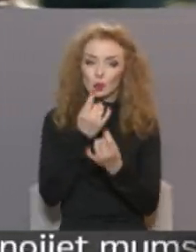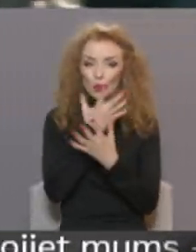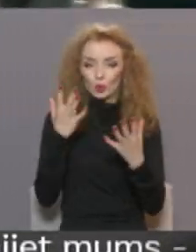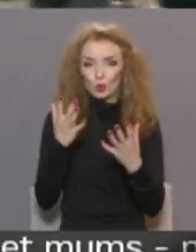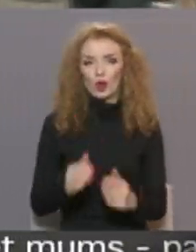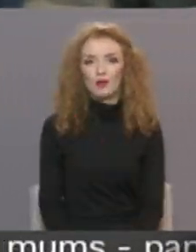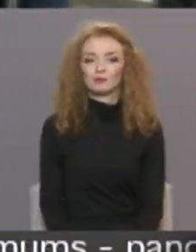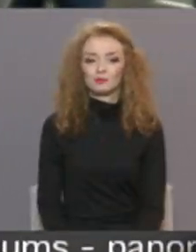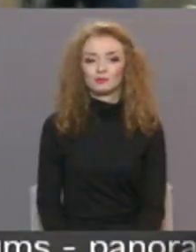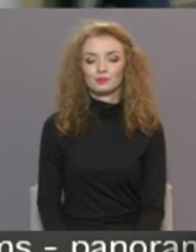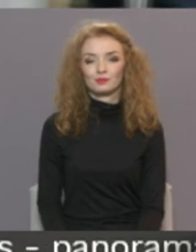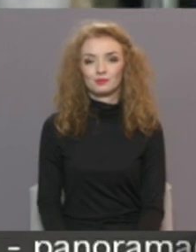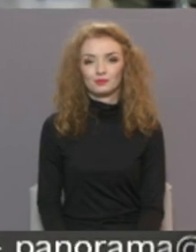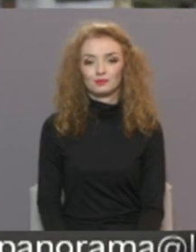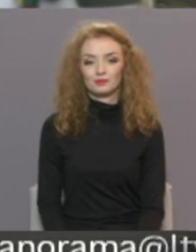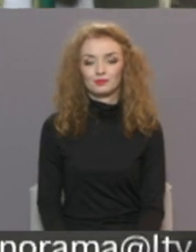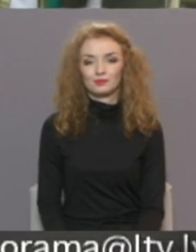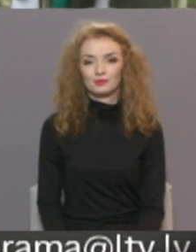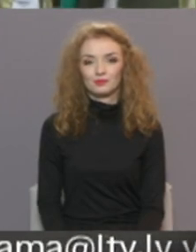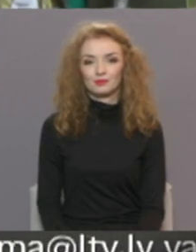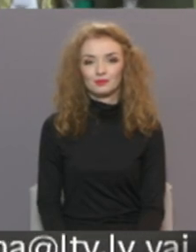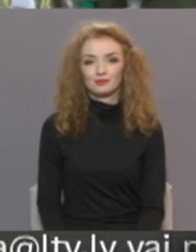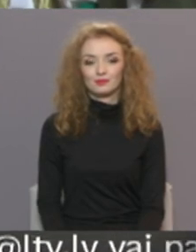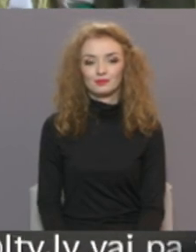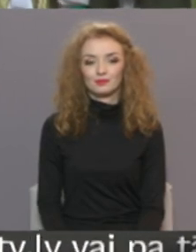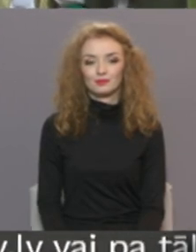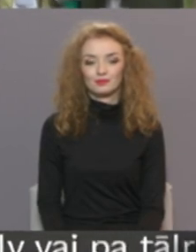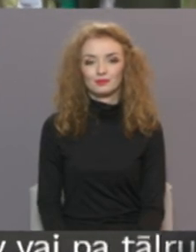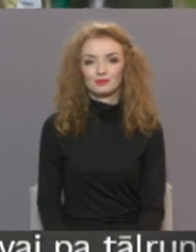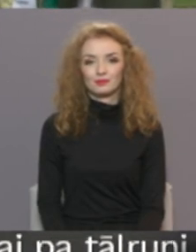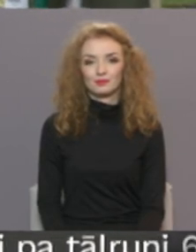Sandra Leitāne, Andris Pāns, RTV.